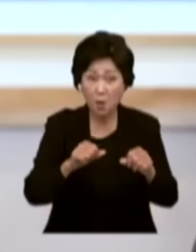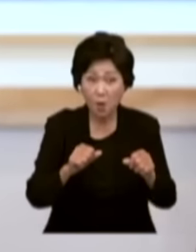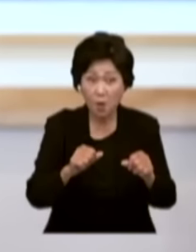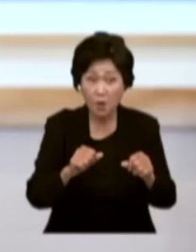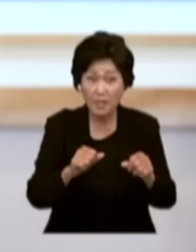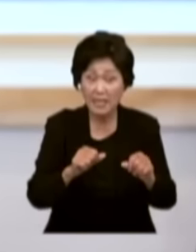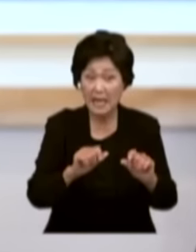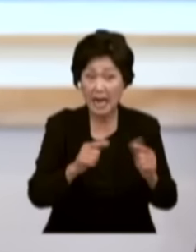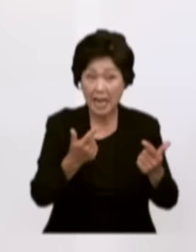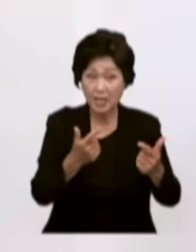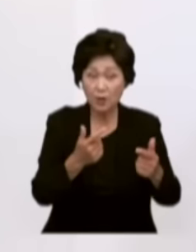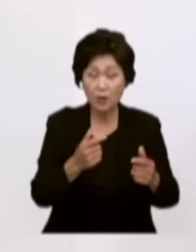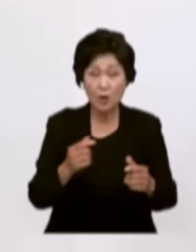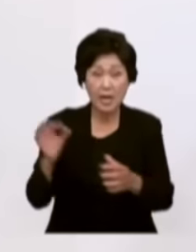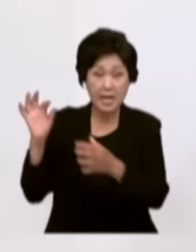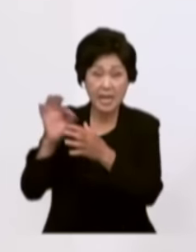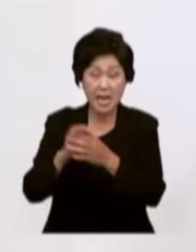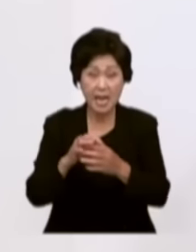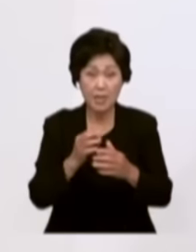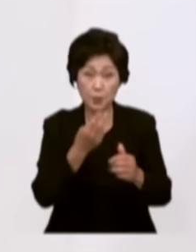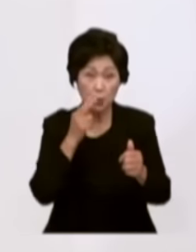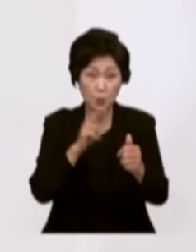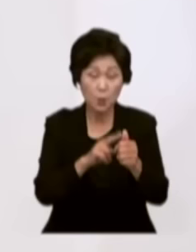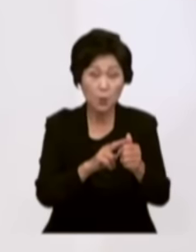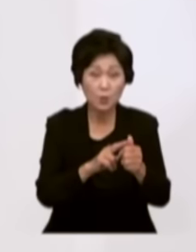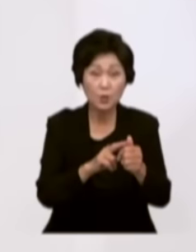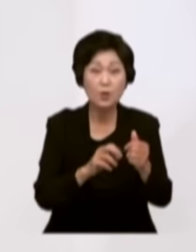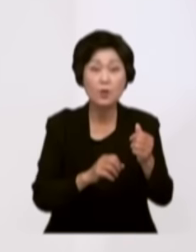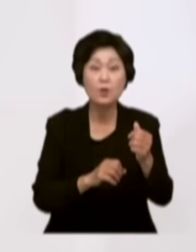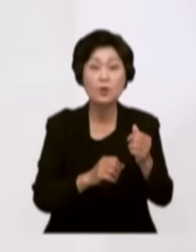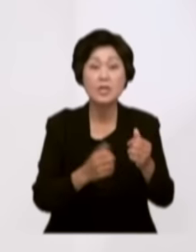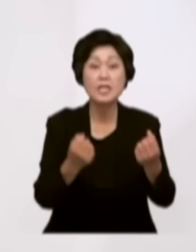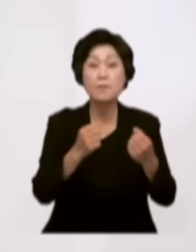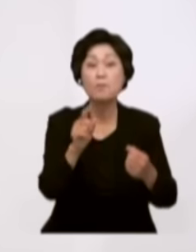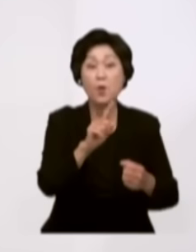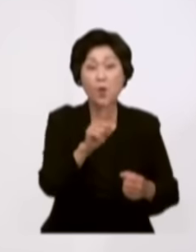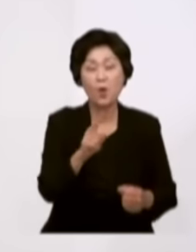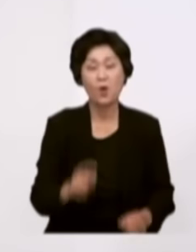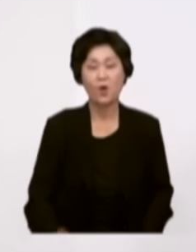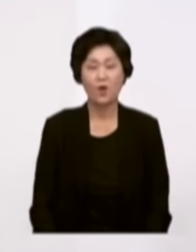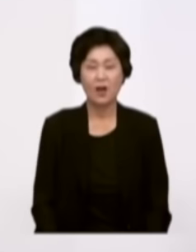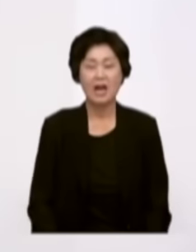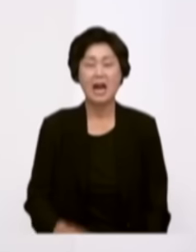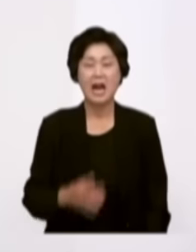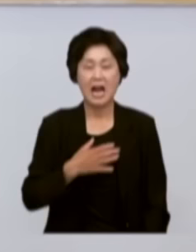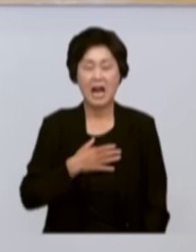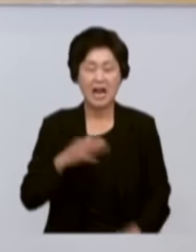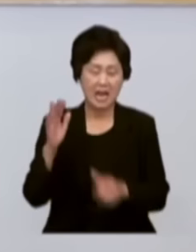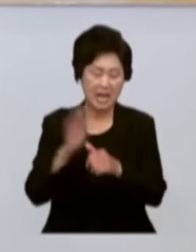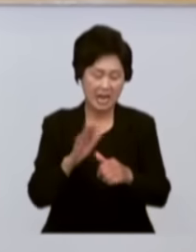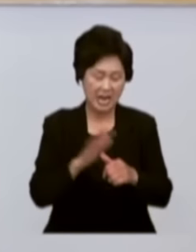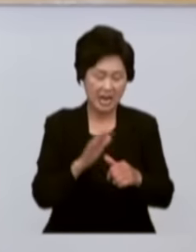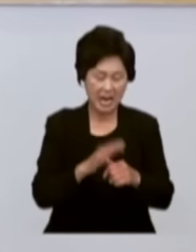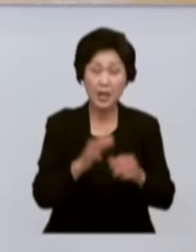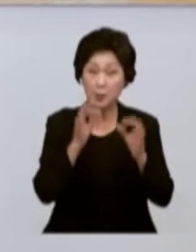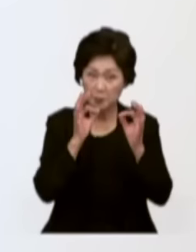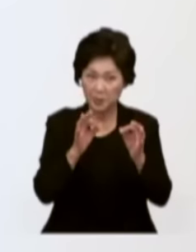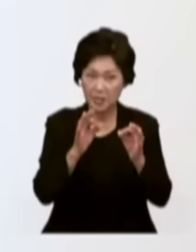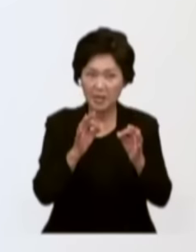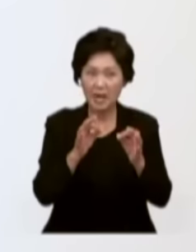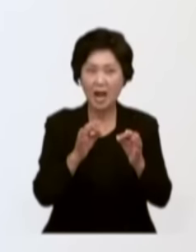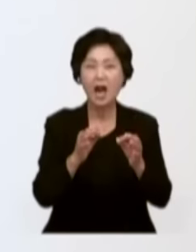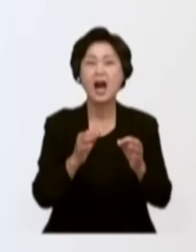그 원동력은 뭐였을까? 저는 하도 시험이 떨어지니까 아 이거는 정말 뜻이 아닌 거. 학벌도 좋아야 되고 백도 있어야